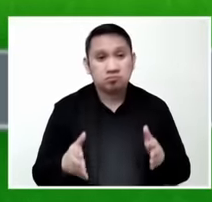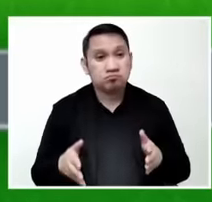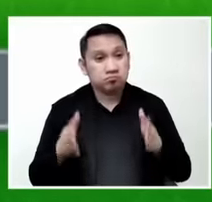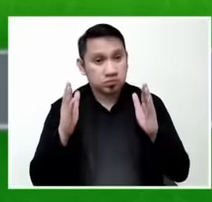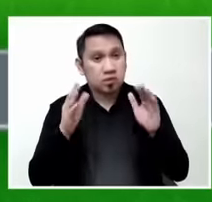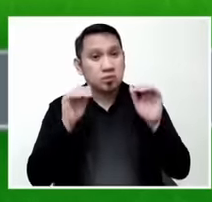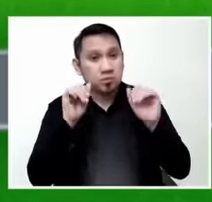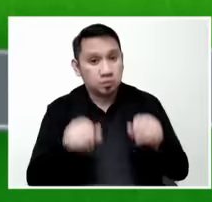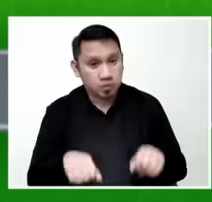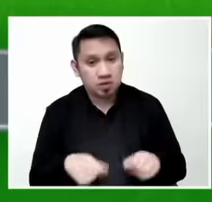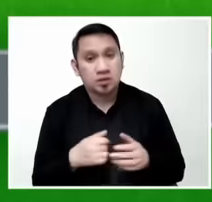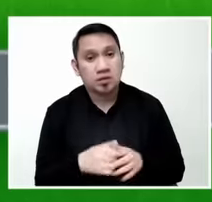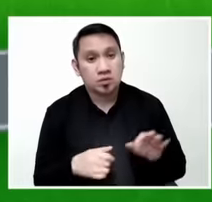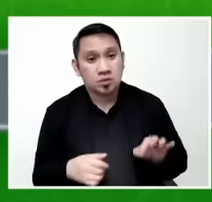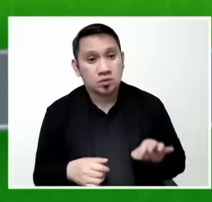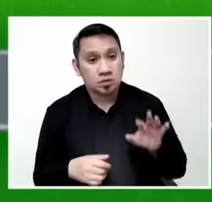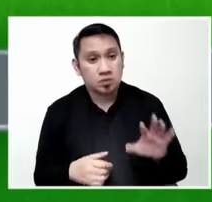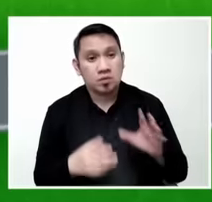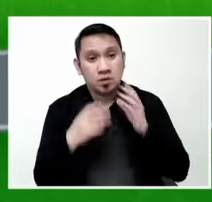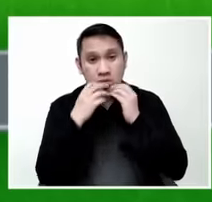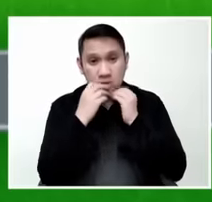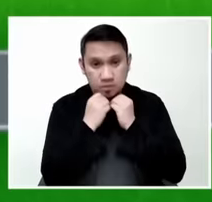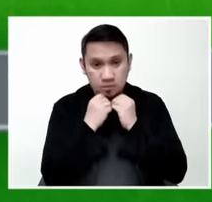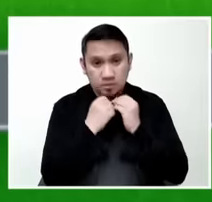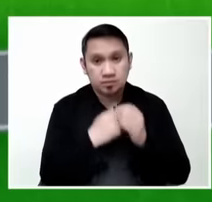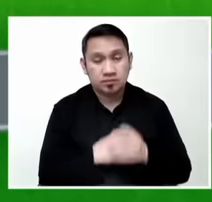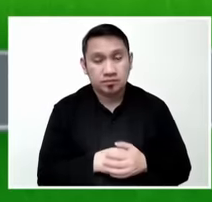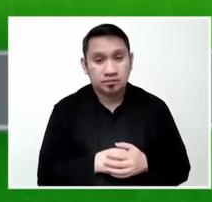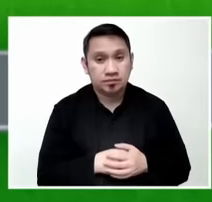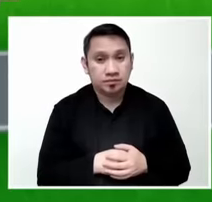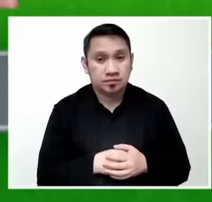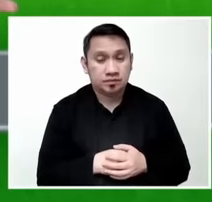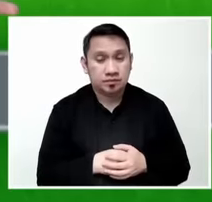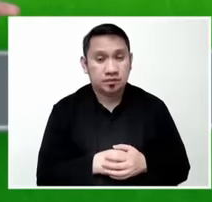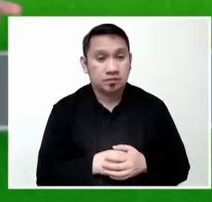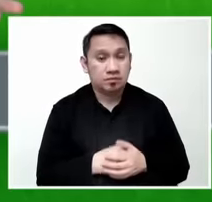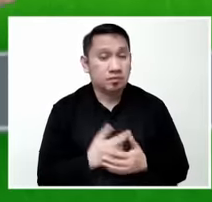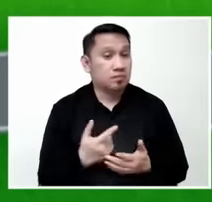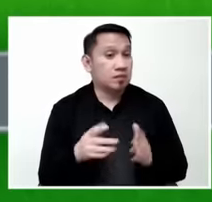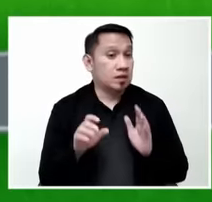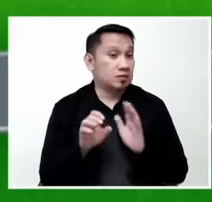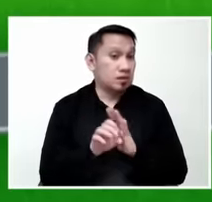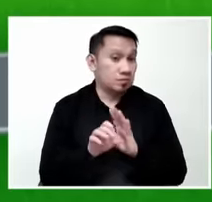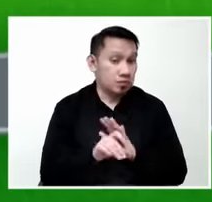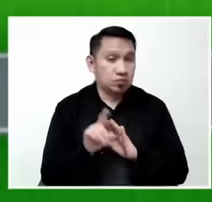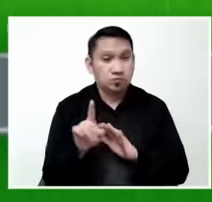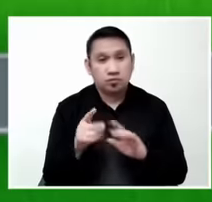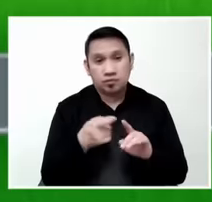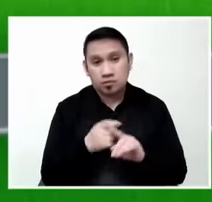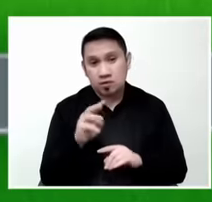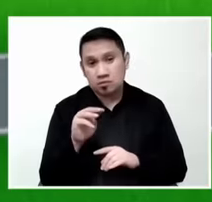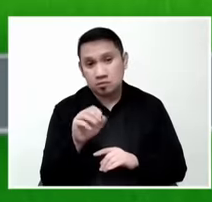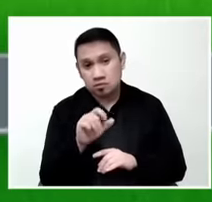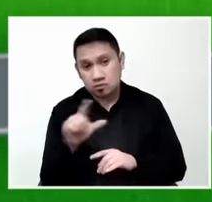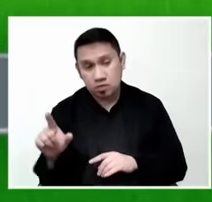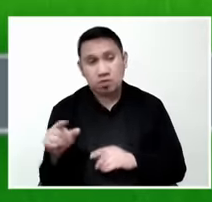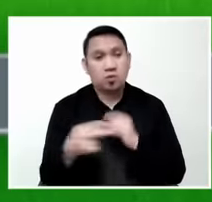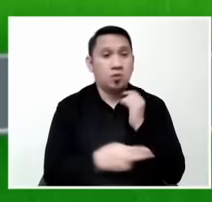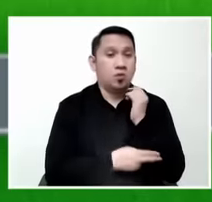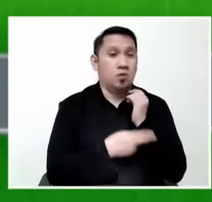pwedeng mag-ambag para makatipid. Tulad na lang ng ginagawa ng isang kilalang property developer ng mga mall, hotels